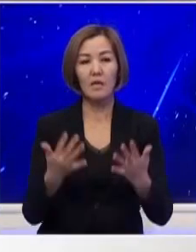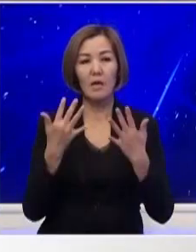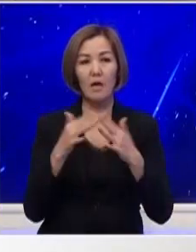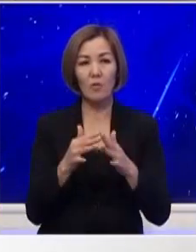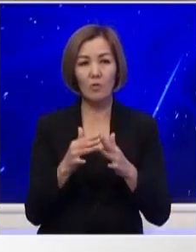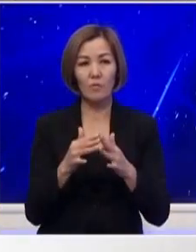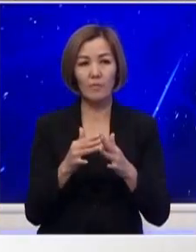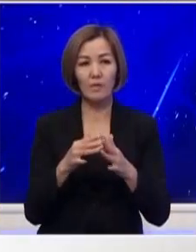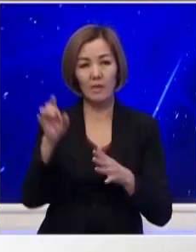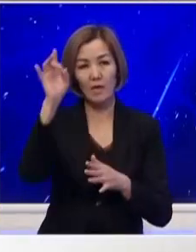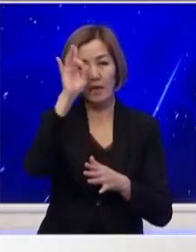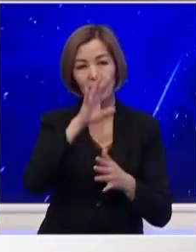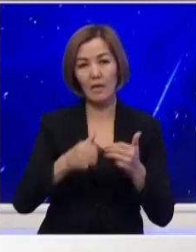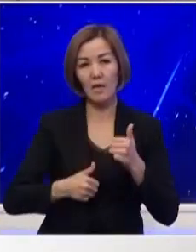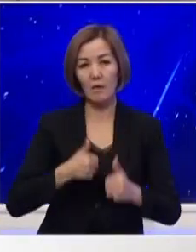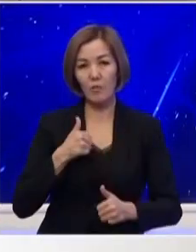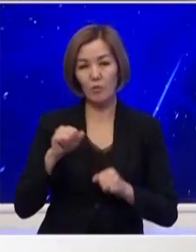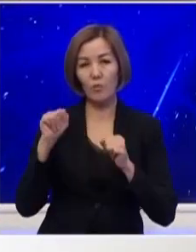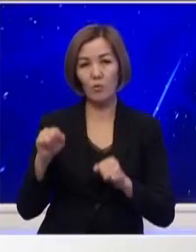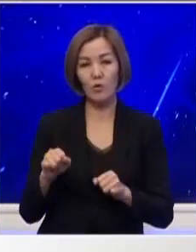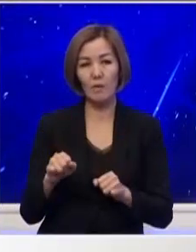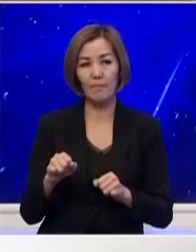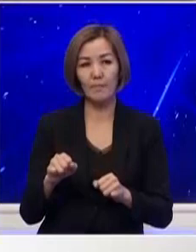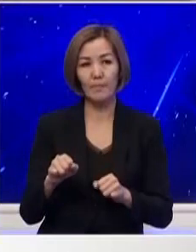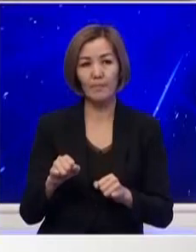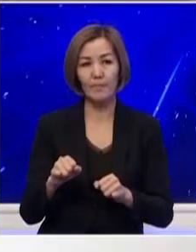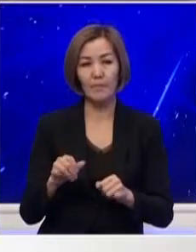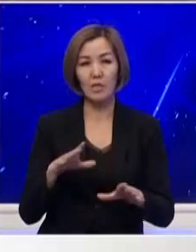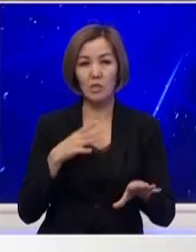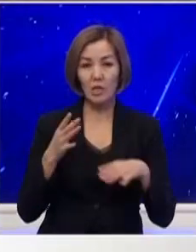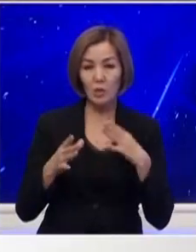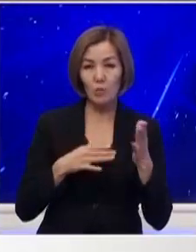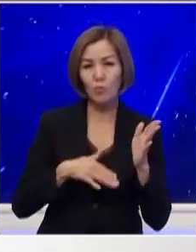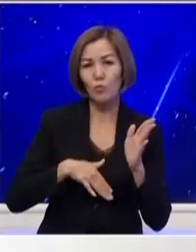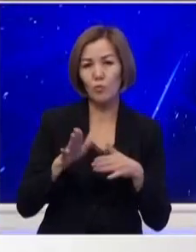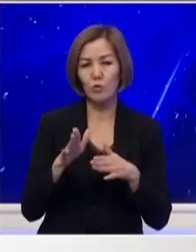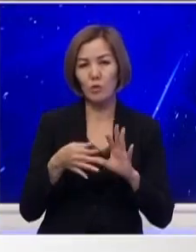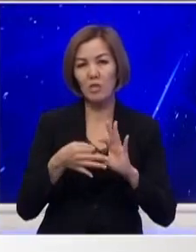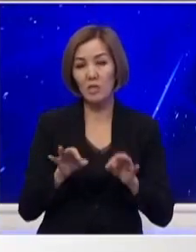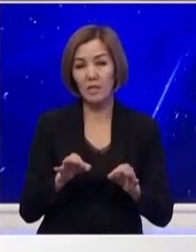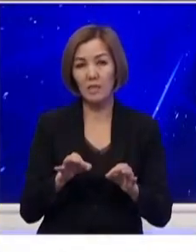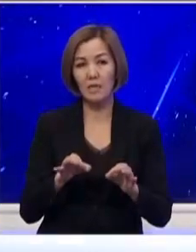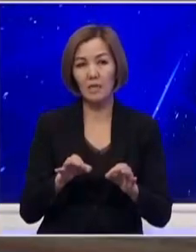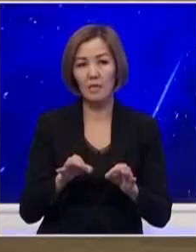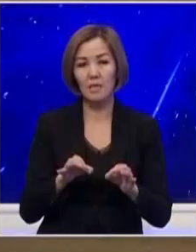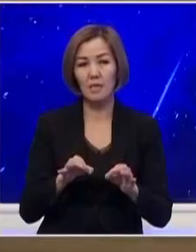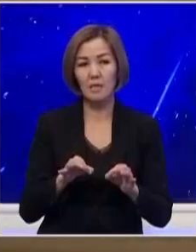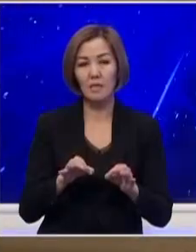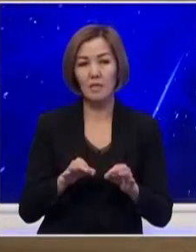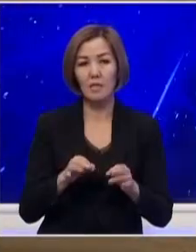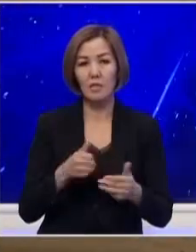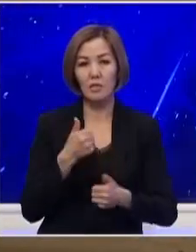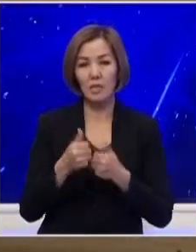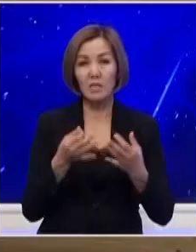да атақ абыройын қорғауға үстіп келіп, өзімнің де жаттығуымды шынықтырып, бұл жарыстар